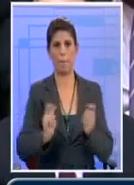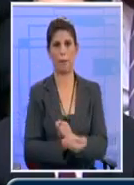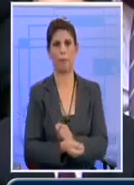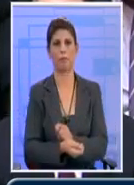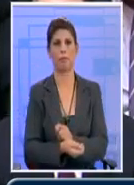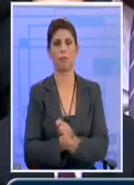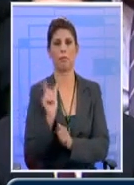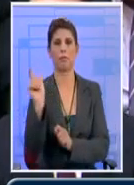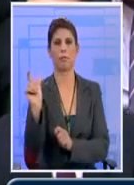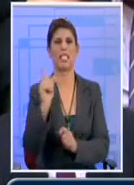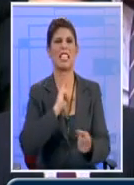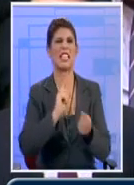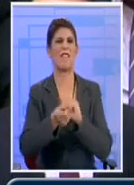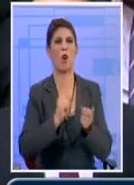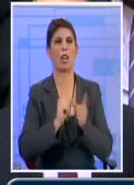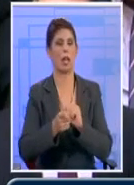συμφωνία.